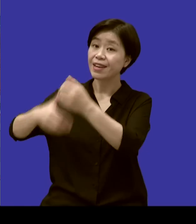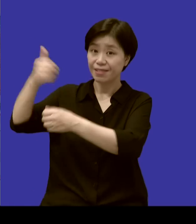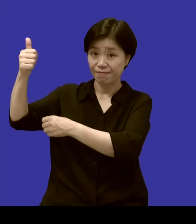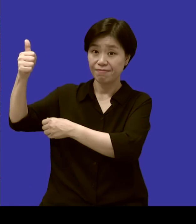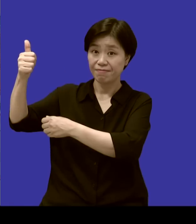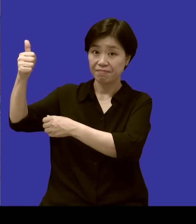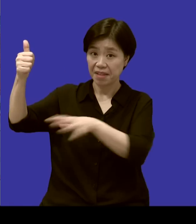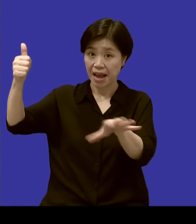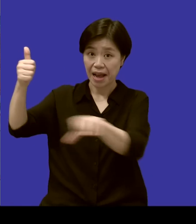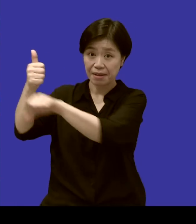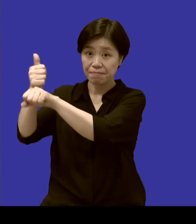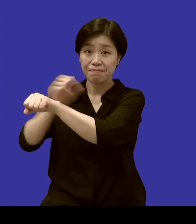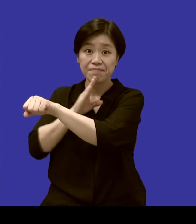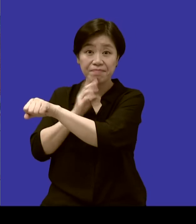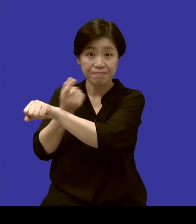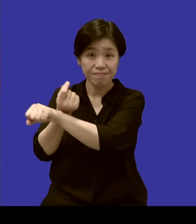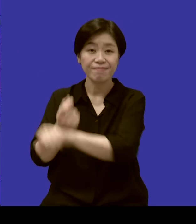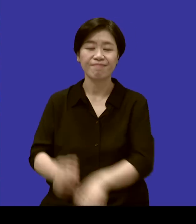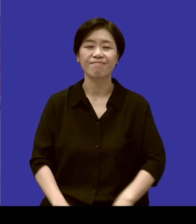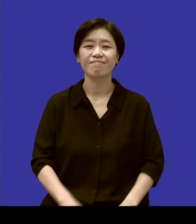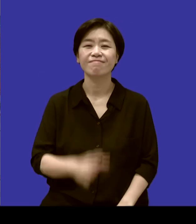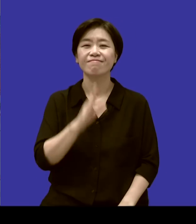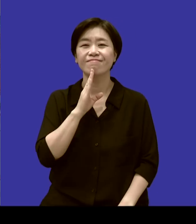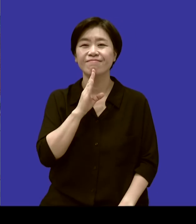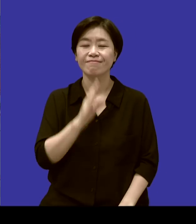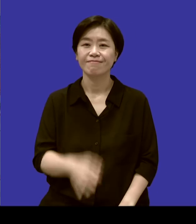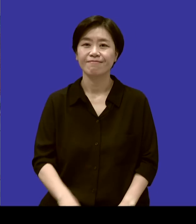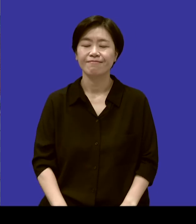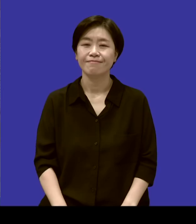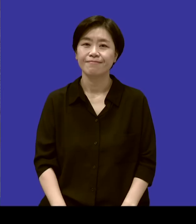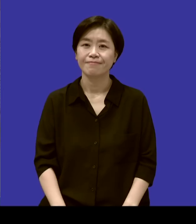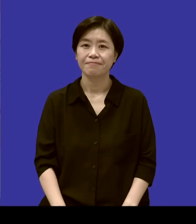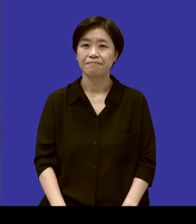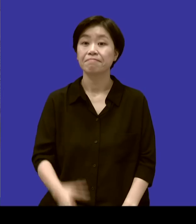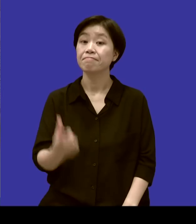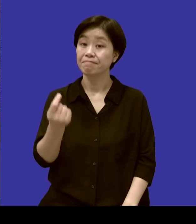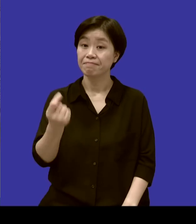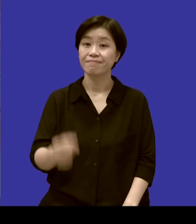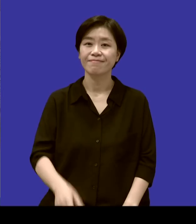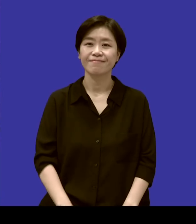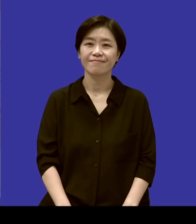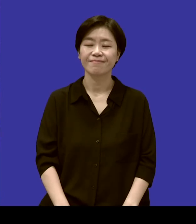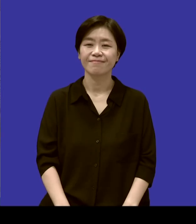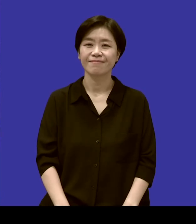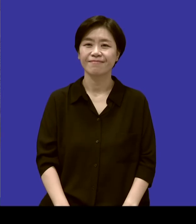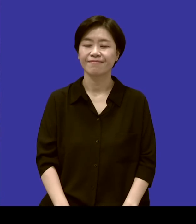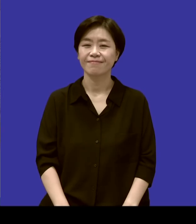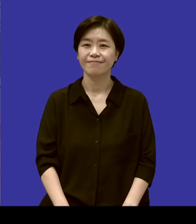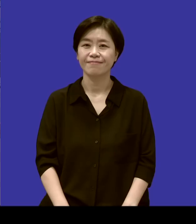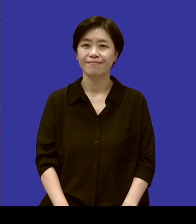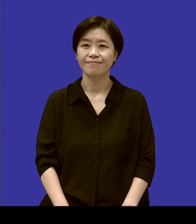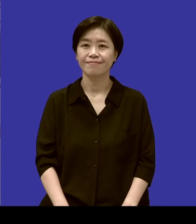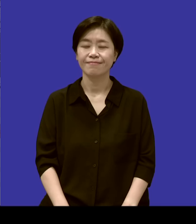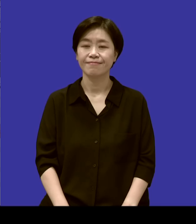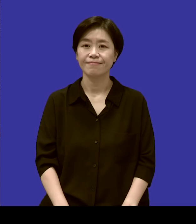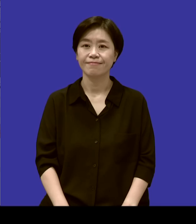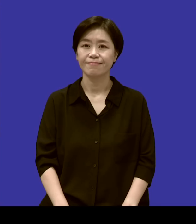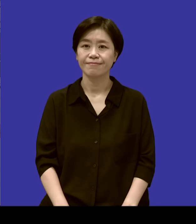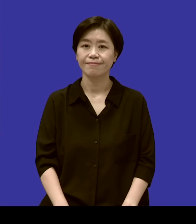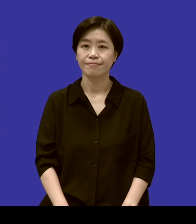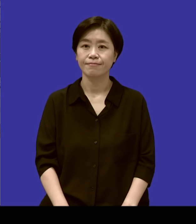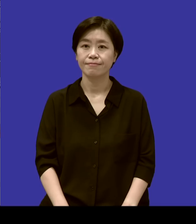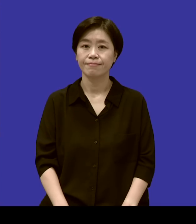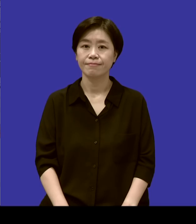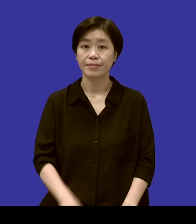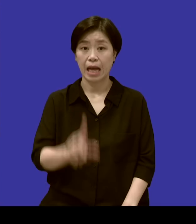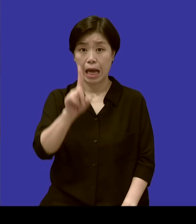네. 하나님이 대표로 있는 엔터테인먼트 회사에 다 소속이에요. 사실은 그죠? 맞아요. 근데 그러면